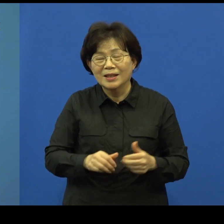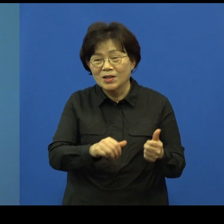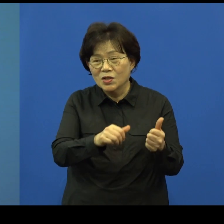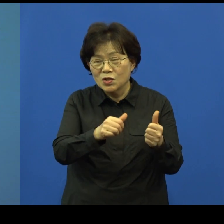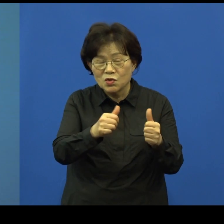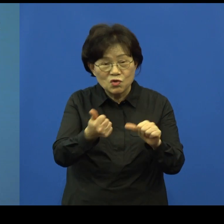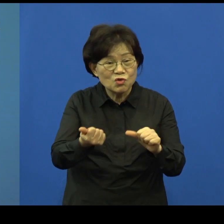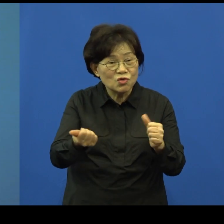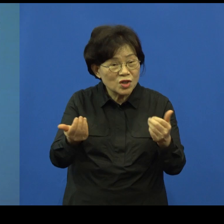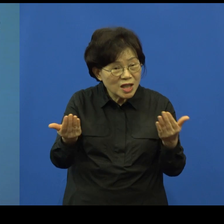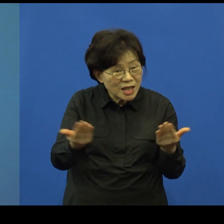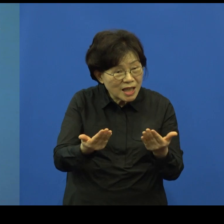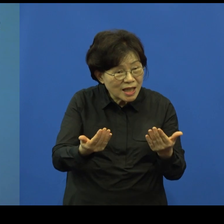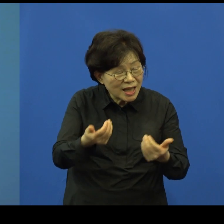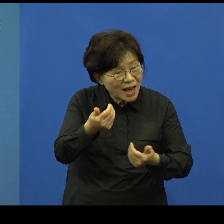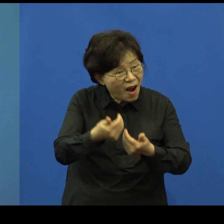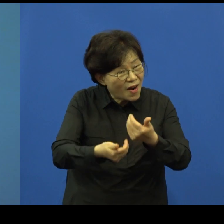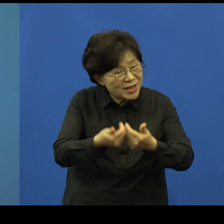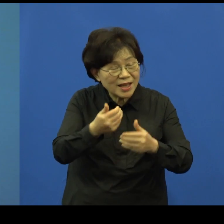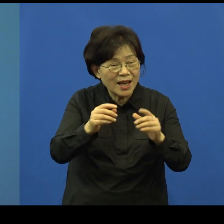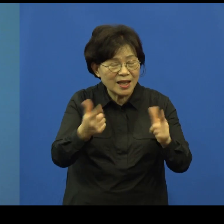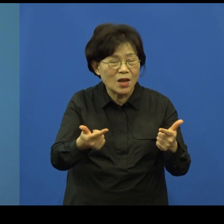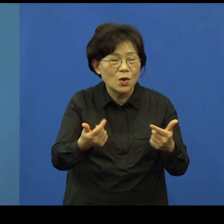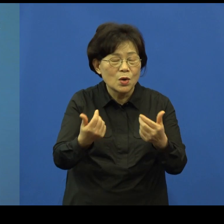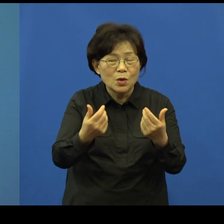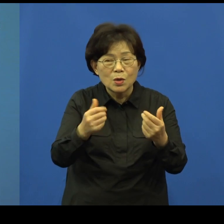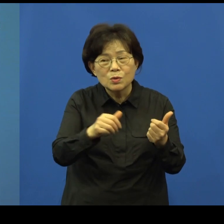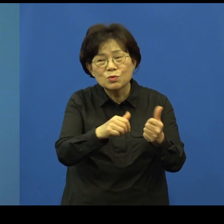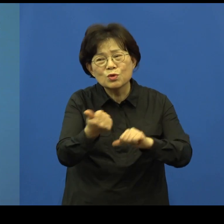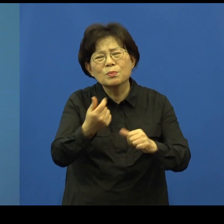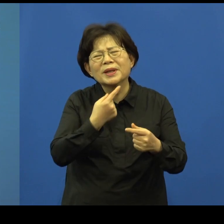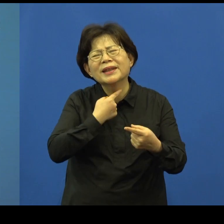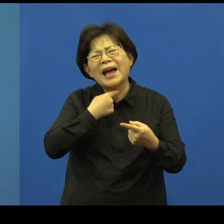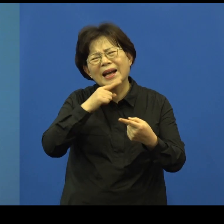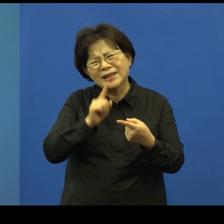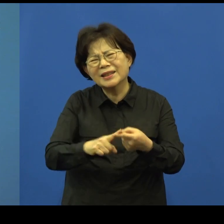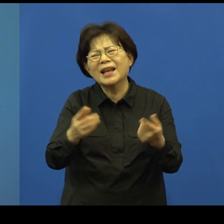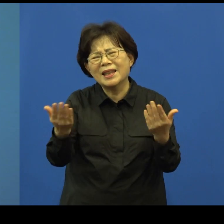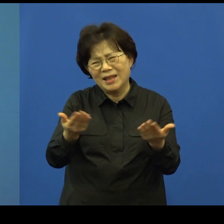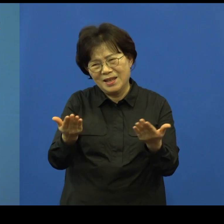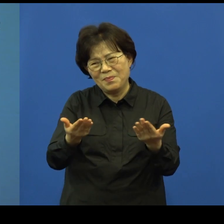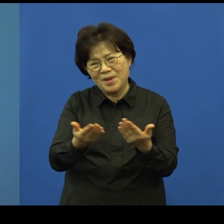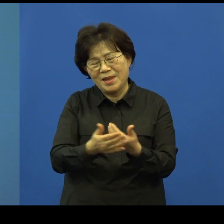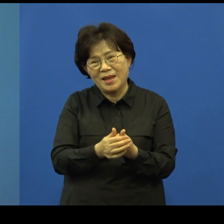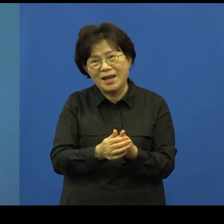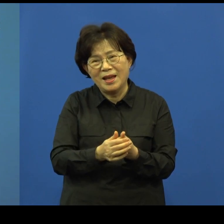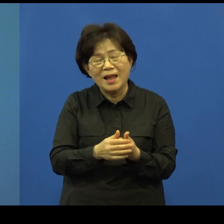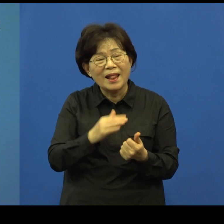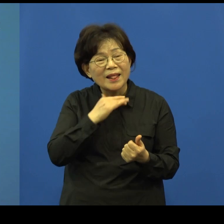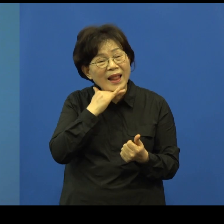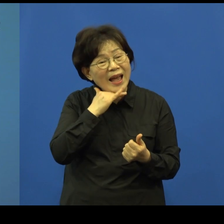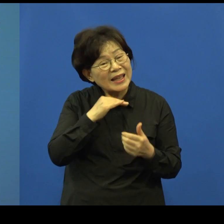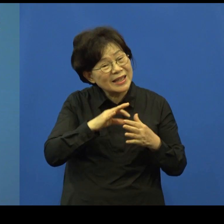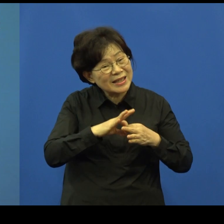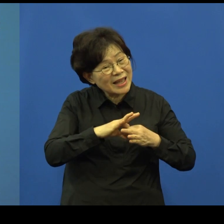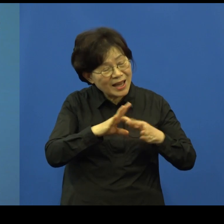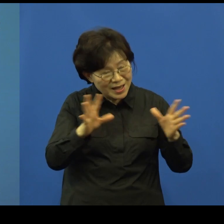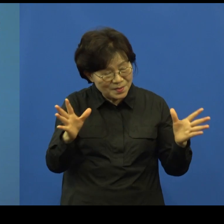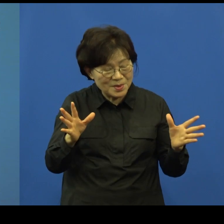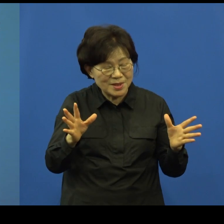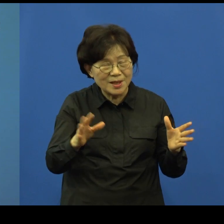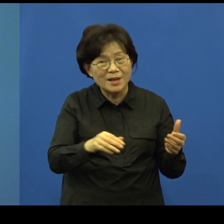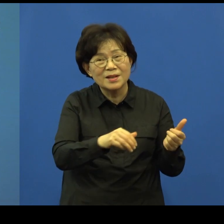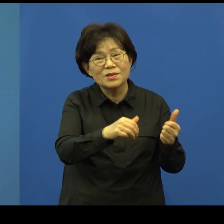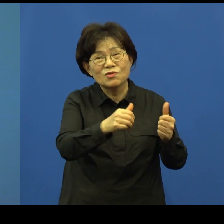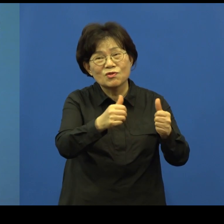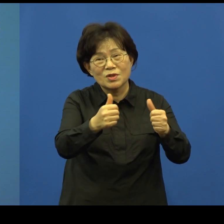죽는 게 여러분, 우리는 어색한 게 아니에요, 여러분. 죽음은 너무너무 당연한 거예요. 내추럴한 거예요. 몇 살에 죽든지. 그